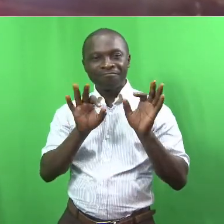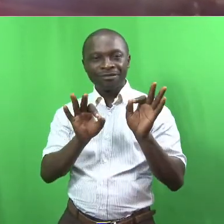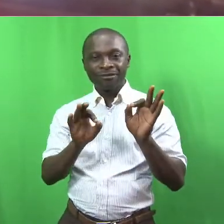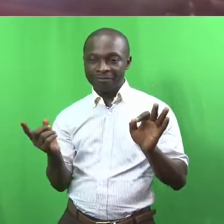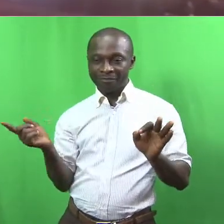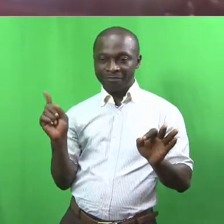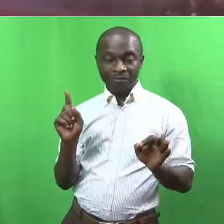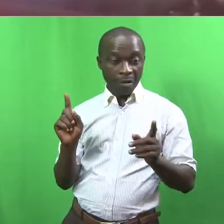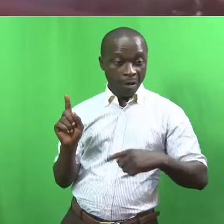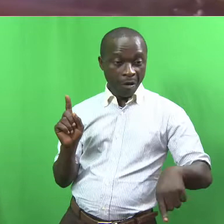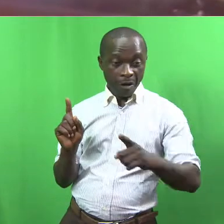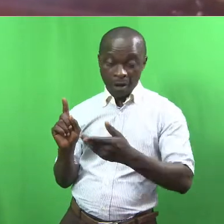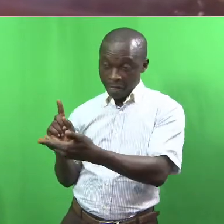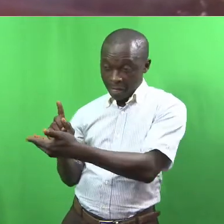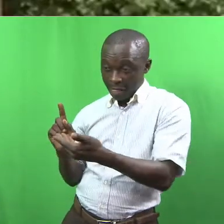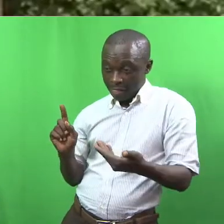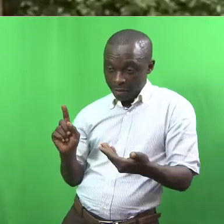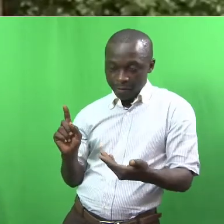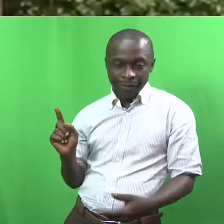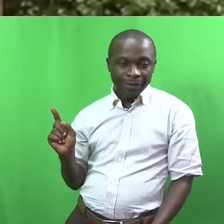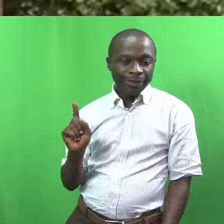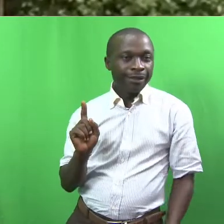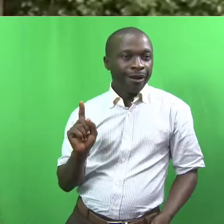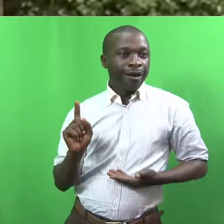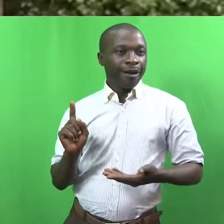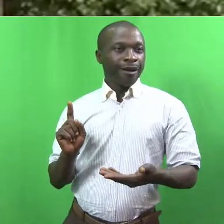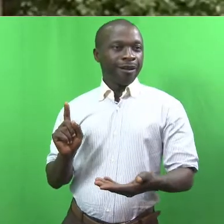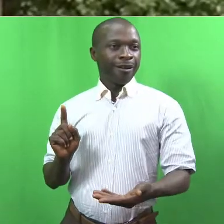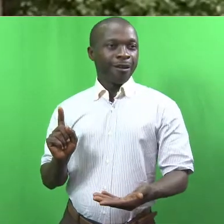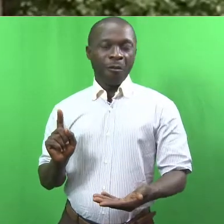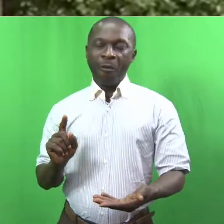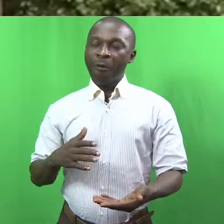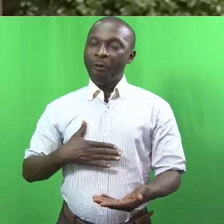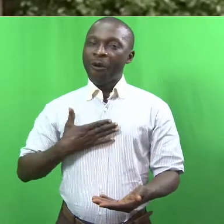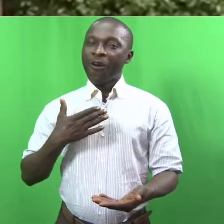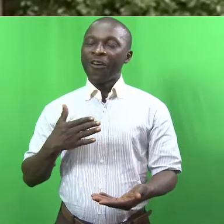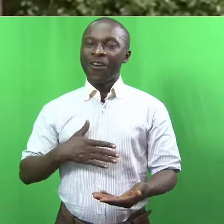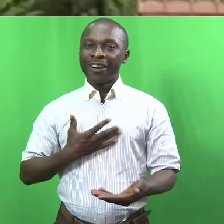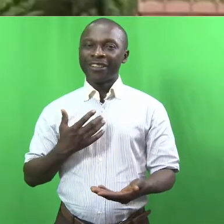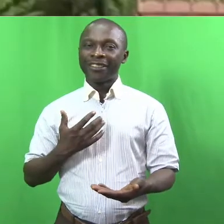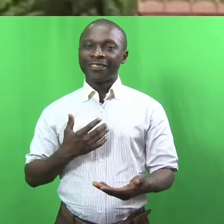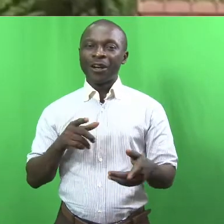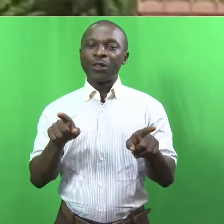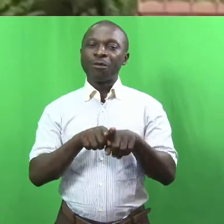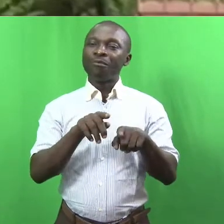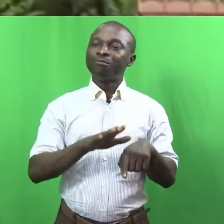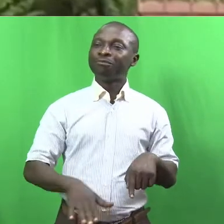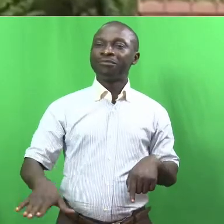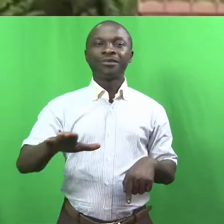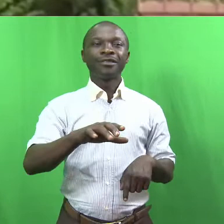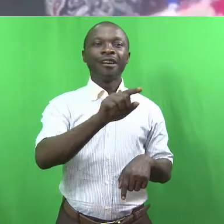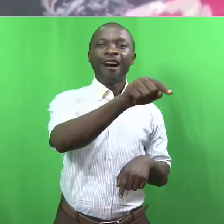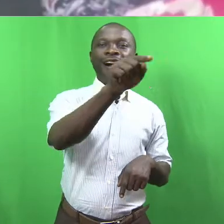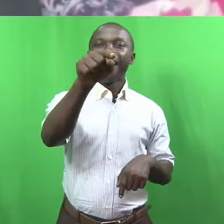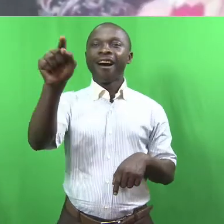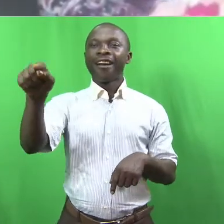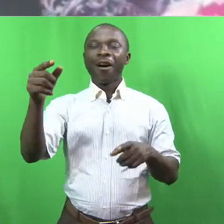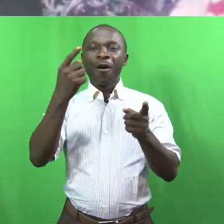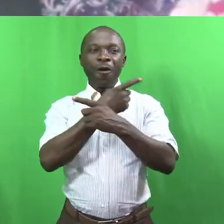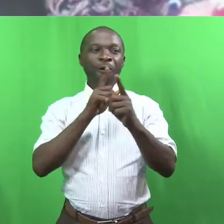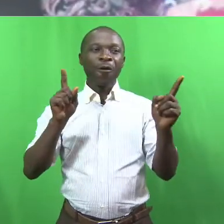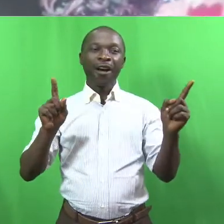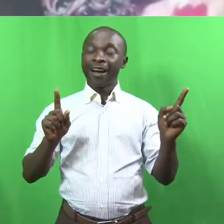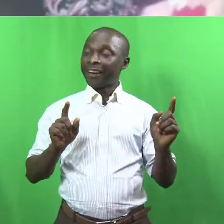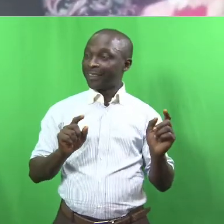L'accueil s'est déroulé dans de très bonnes. Wade Bamesenge, c'est le parachèvement du processus de la démocratie. Écoutez,